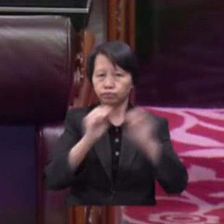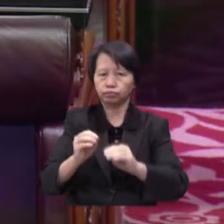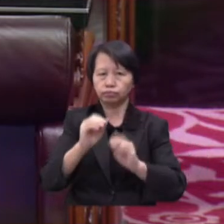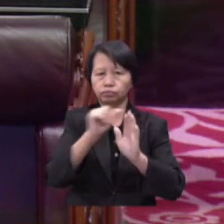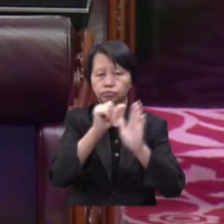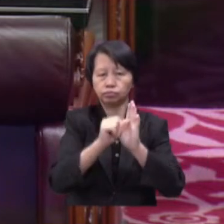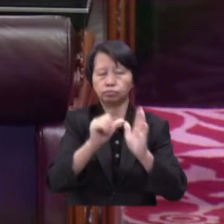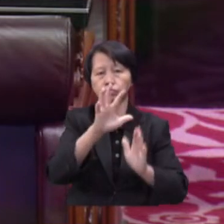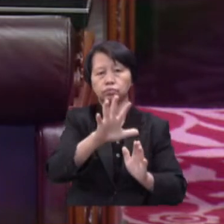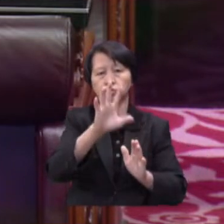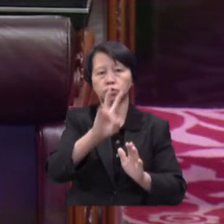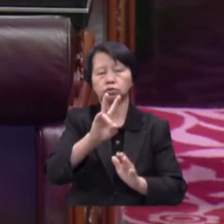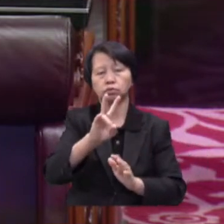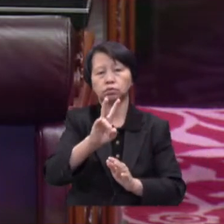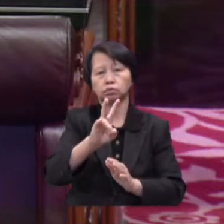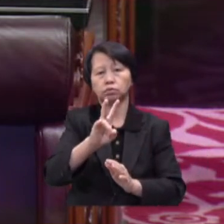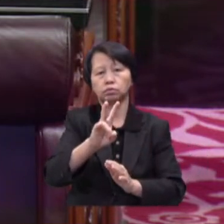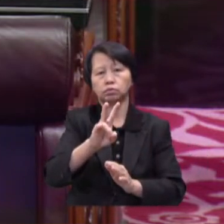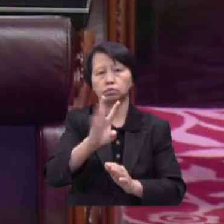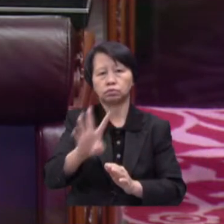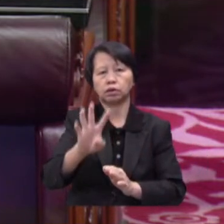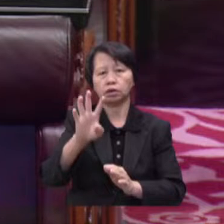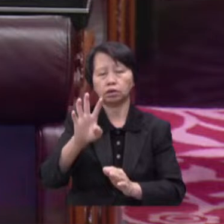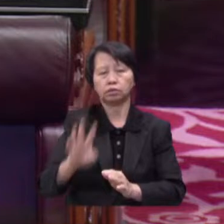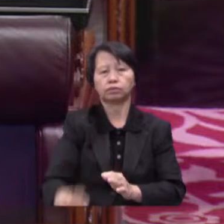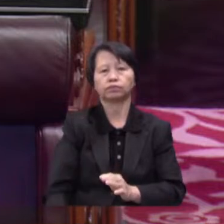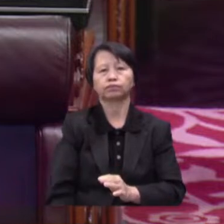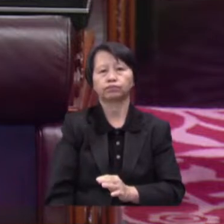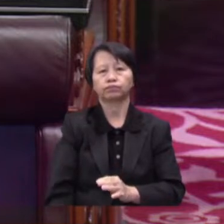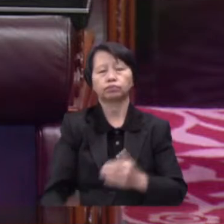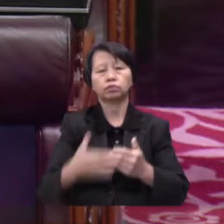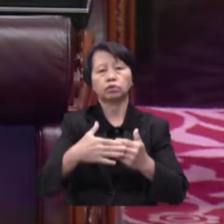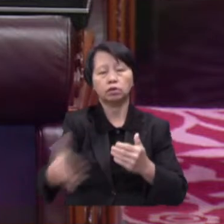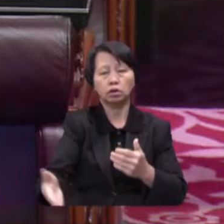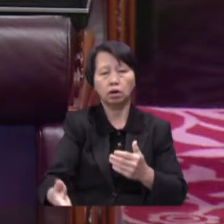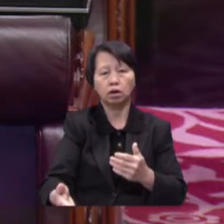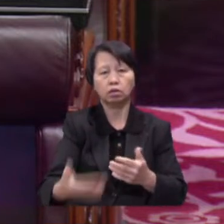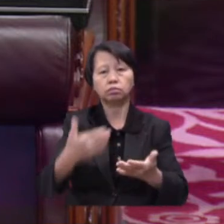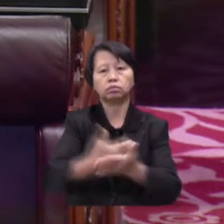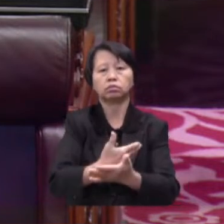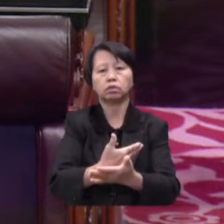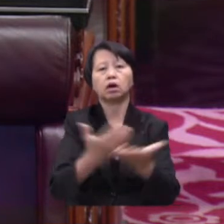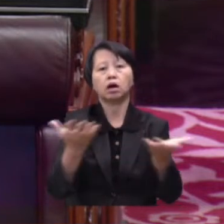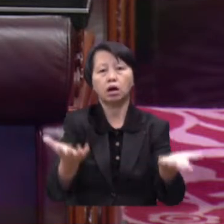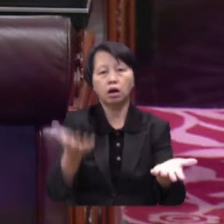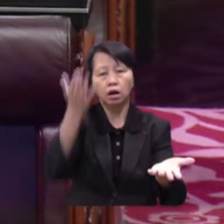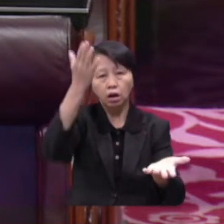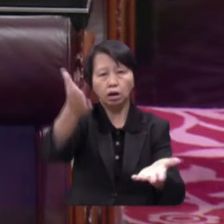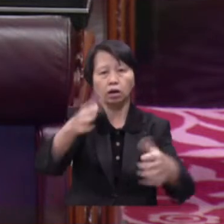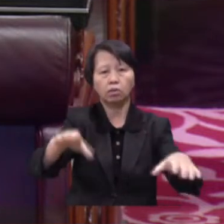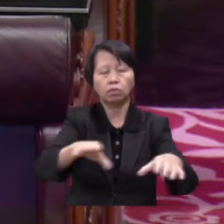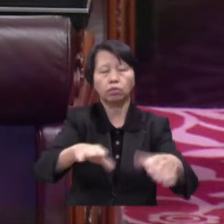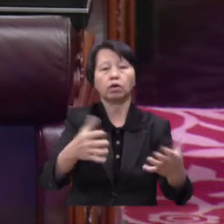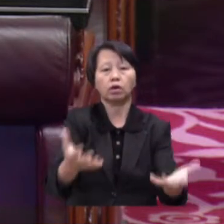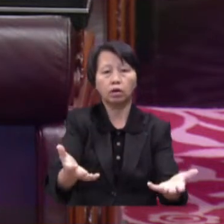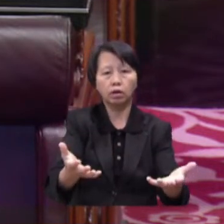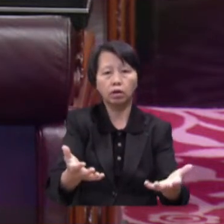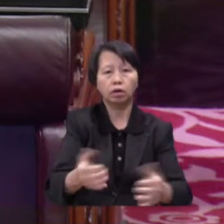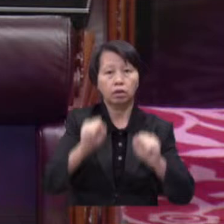akta 57 4 ini Sejauh manakah pembaharuan yang akan dilaksanakan